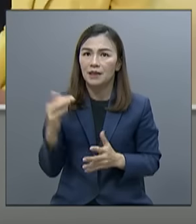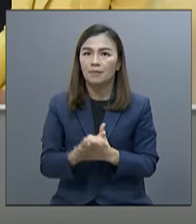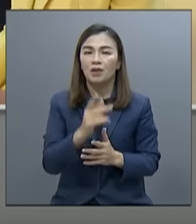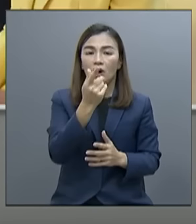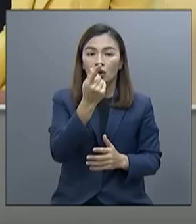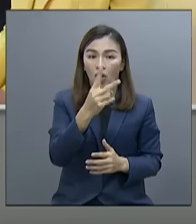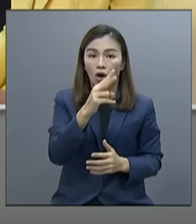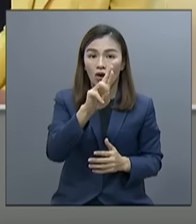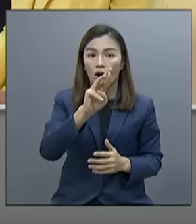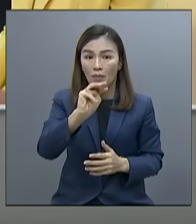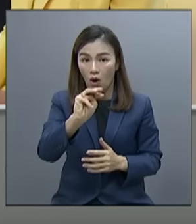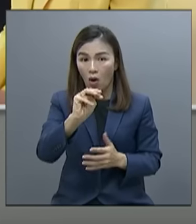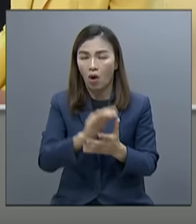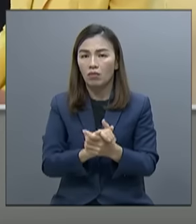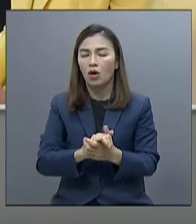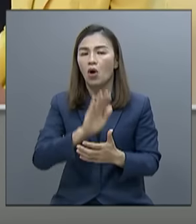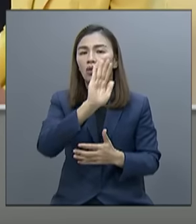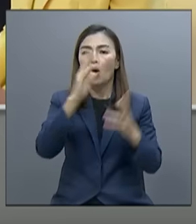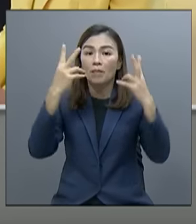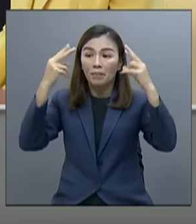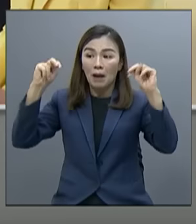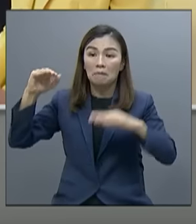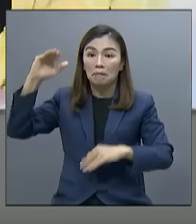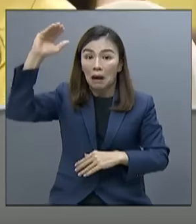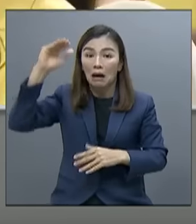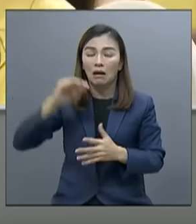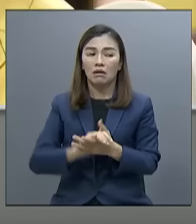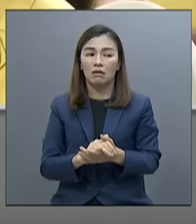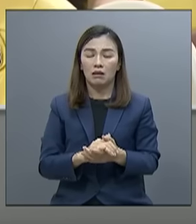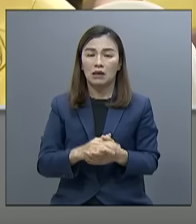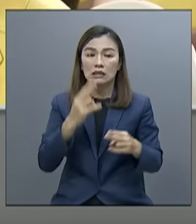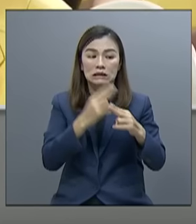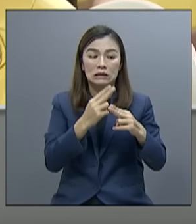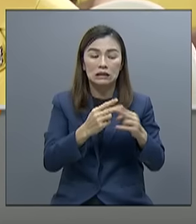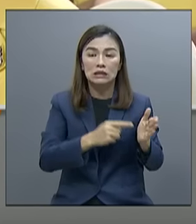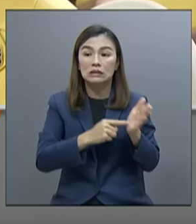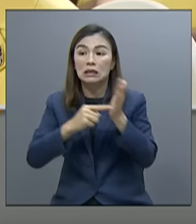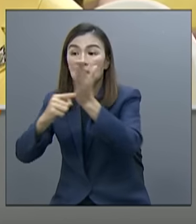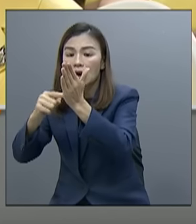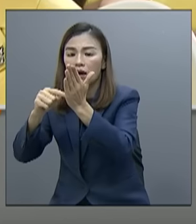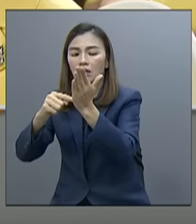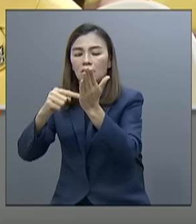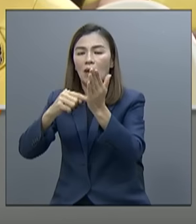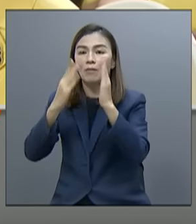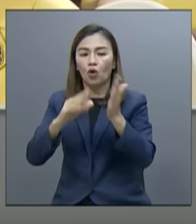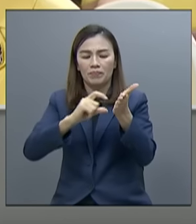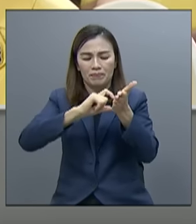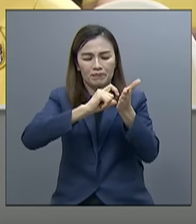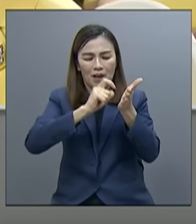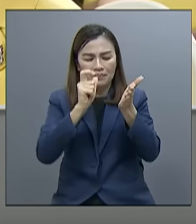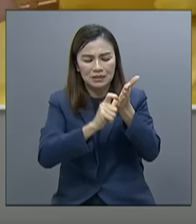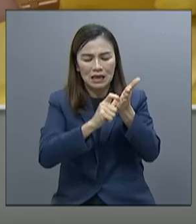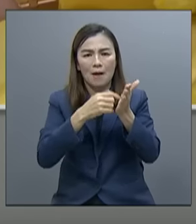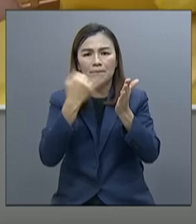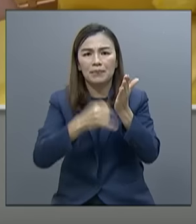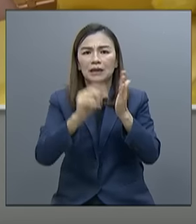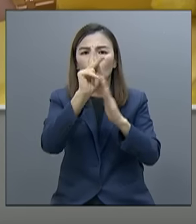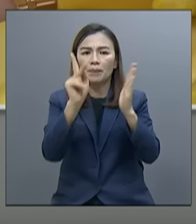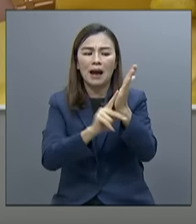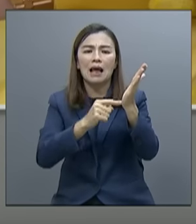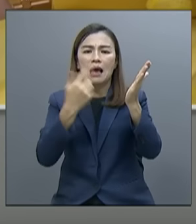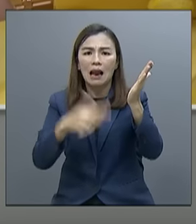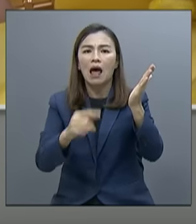ที่เป็นจุดจบของคุณเศรษฐามาแล้วนี่แหละแต่อันนี้อาจารย์มองนะคะว่าจริงๆถ้าเกิดเป็นเฉพาะของสัดส่วนเพื่อไทยยังบริหารจัดการ